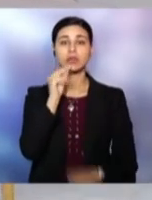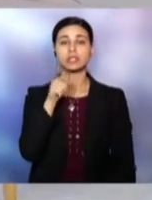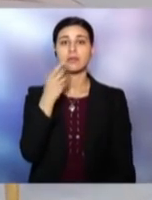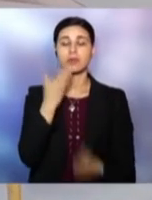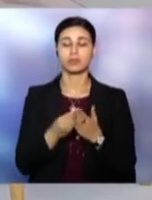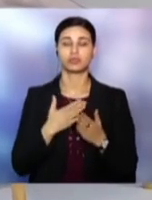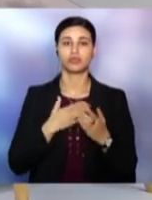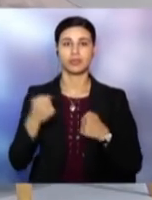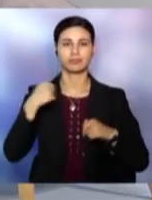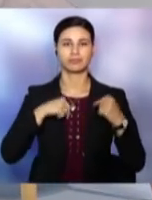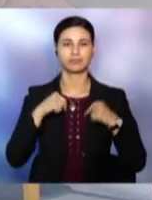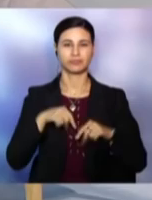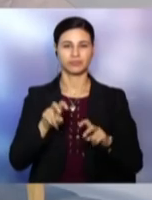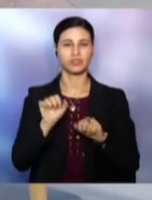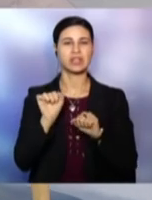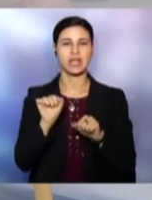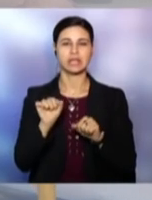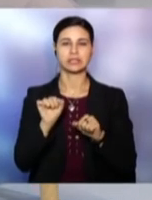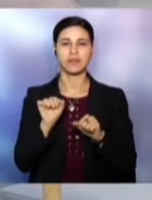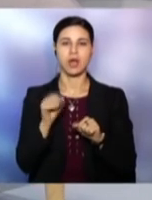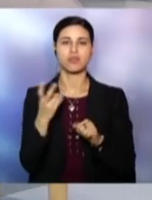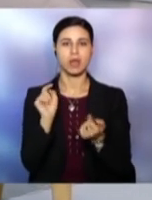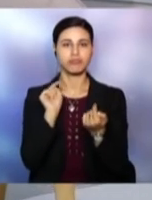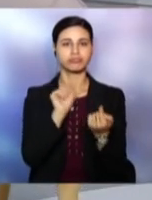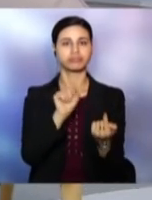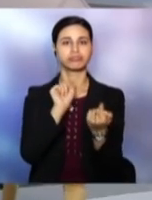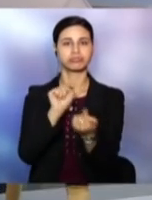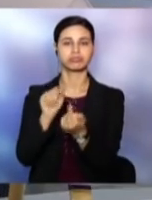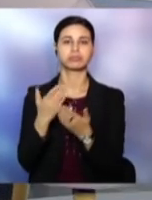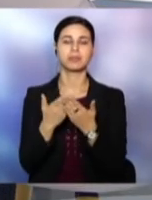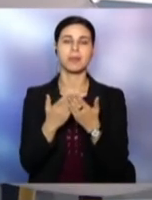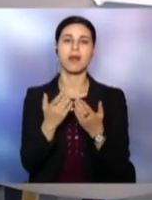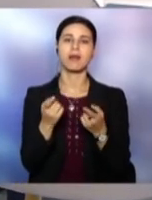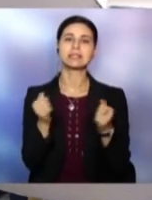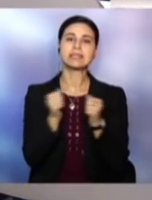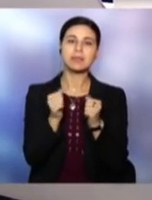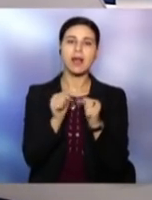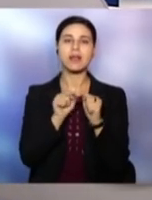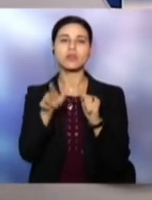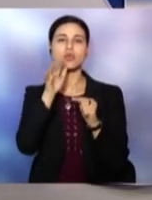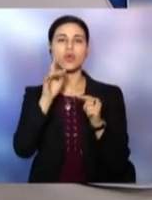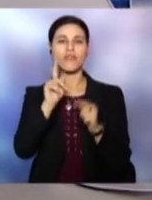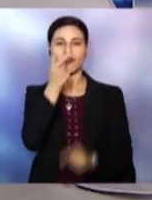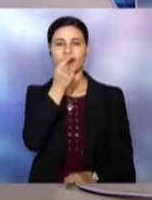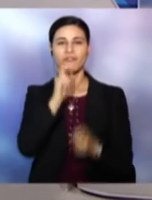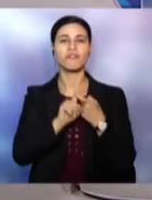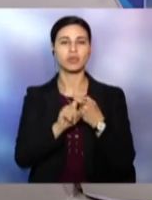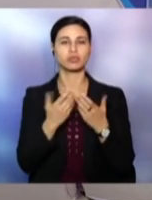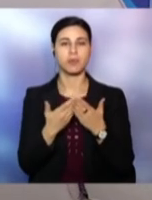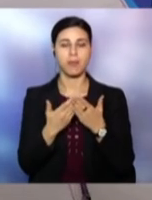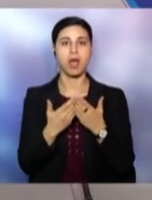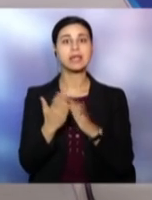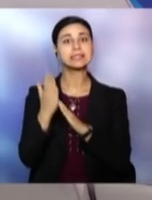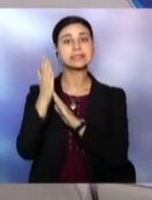ჩვენს იმუნიტეტზე დაცვით უნარზე, ორგანიზმსა გაუმკლავდეს სხვადასხვა სეზონურ თუ არასეზონურ პრობლემას, ძილი აღმოჩნდა